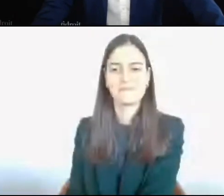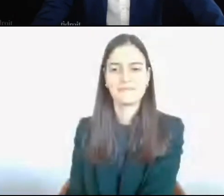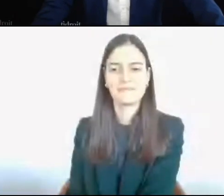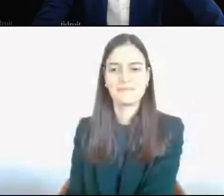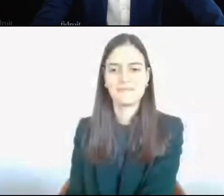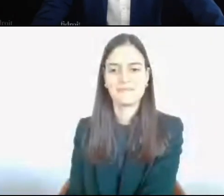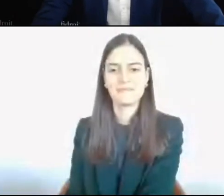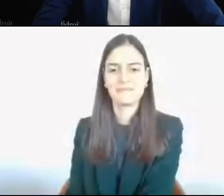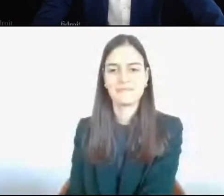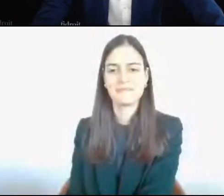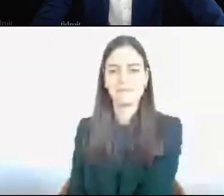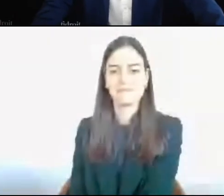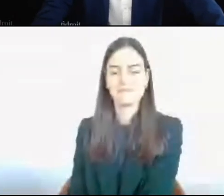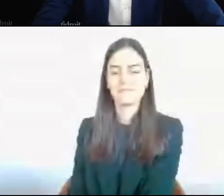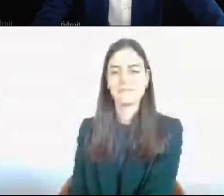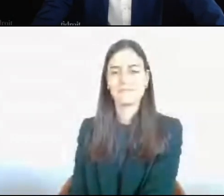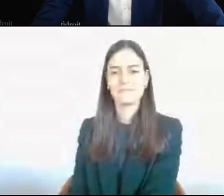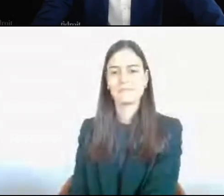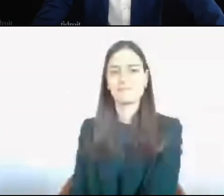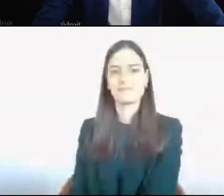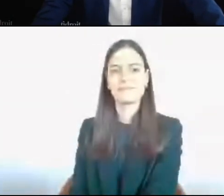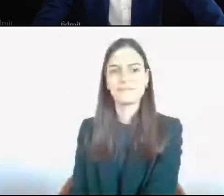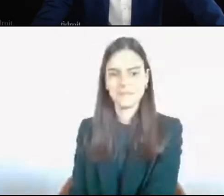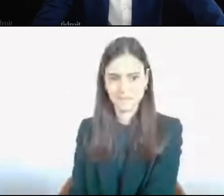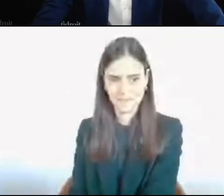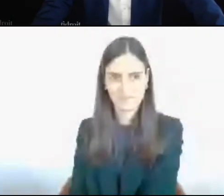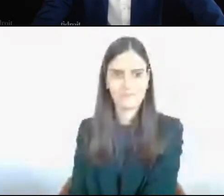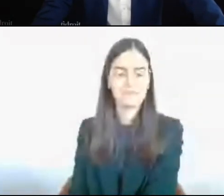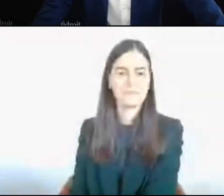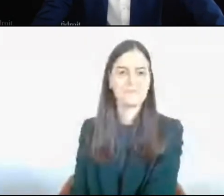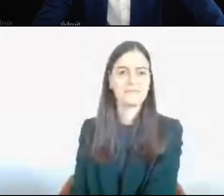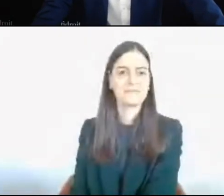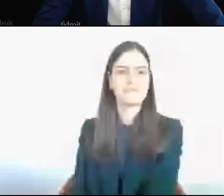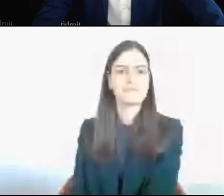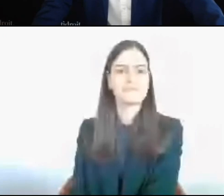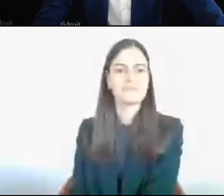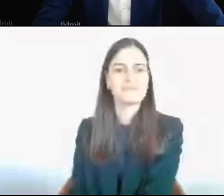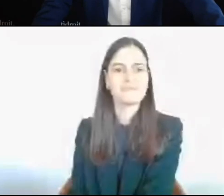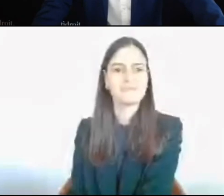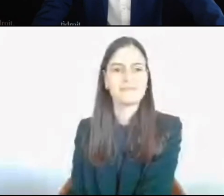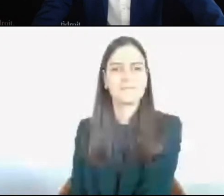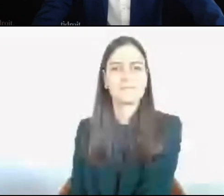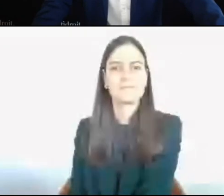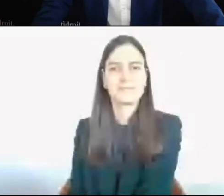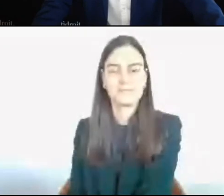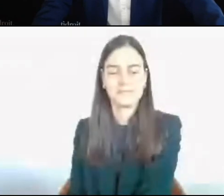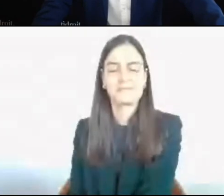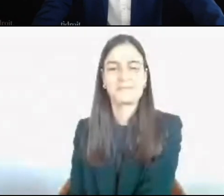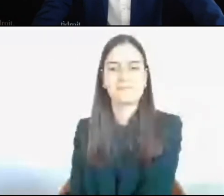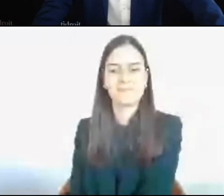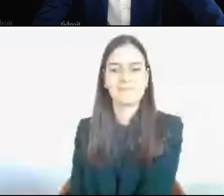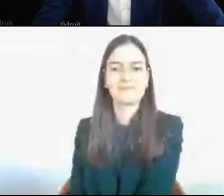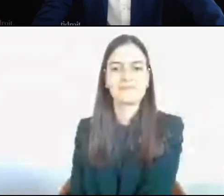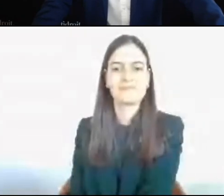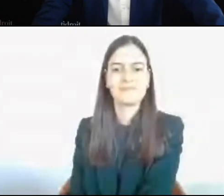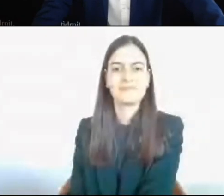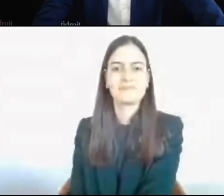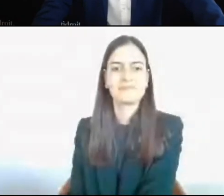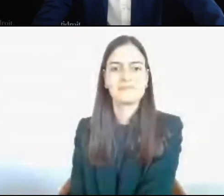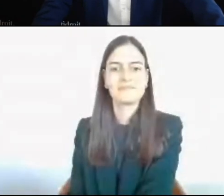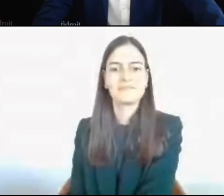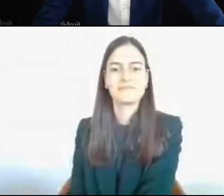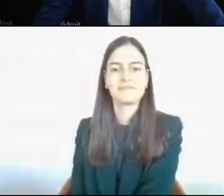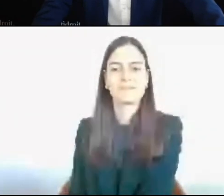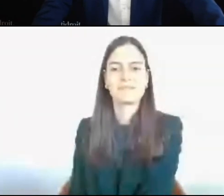vient à présent à l'immobilier comme moyen de diversifier son patrimoine, toujours dans le cadre d'une stratégie d'épargne retraite, bien entendu. Et c'est avec